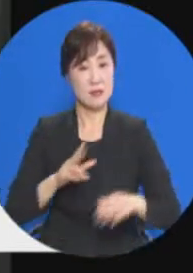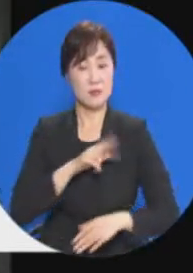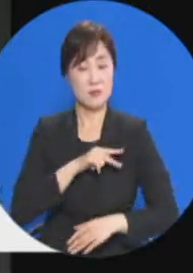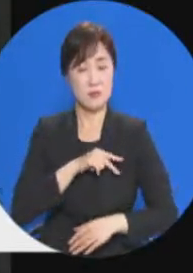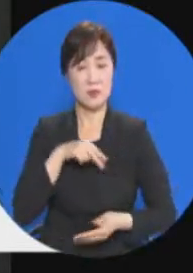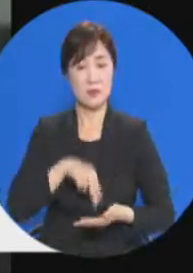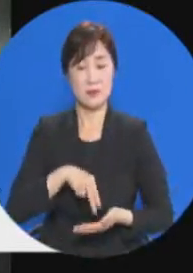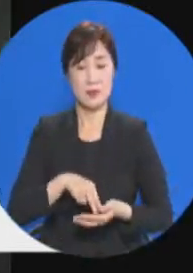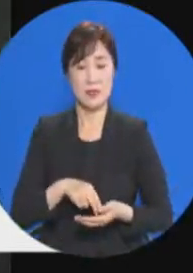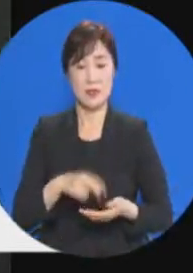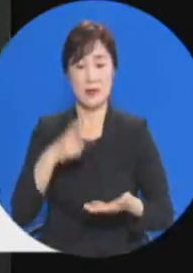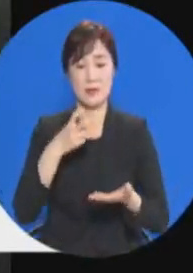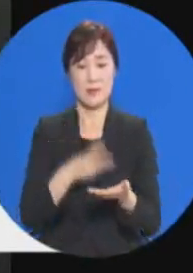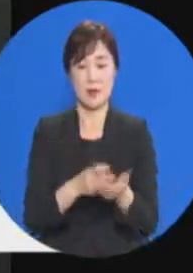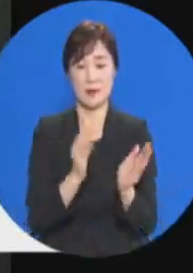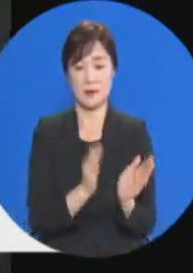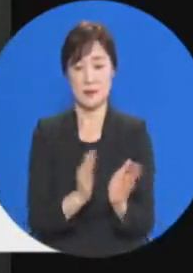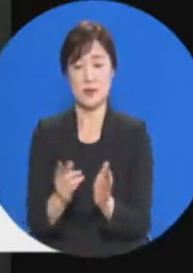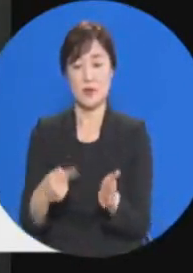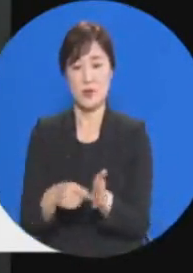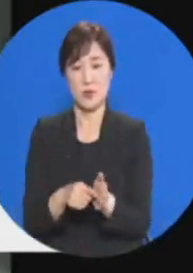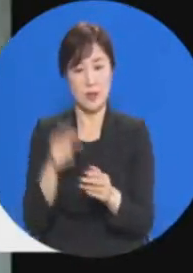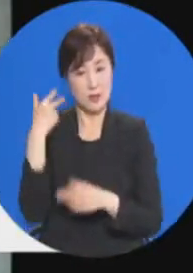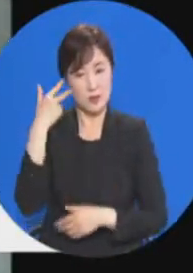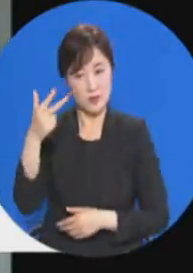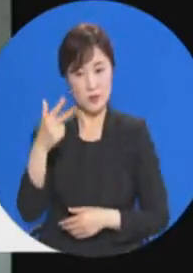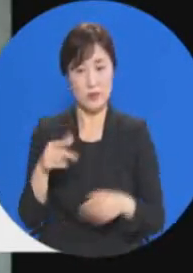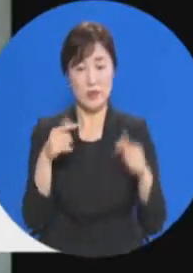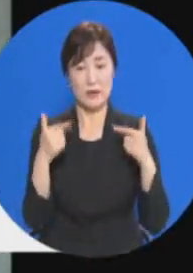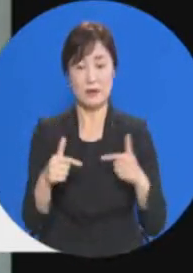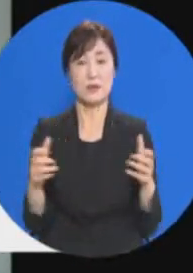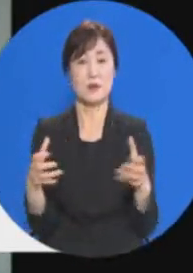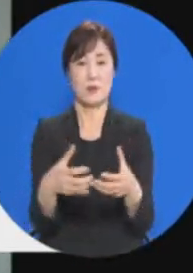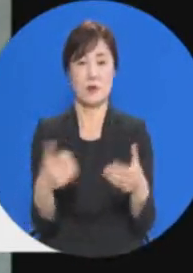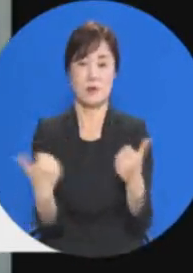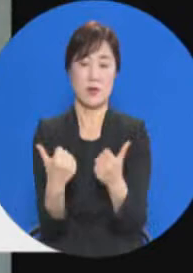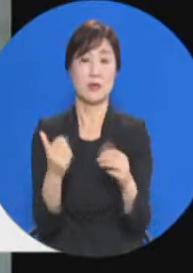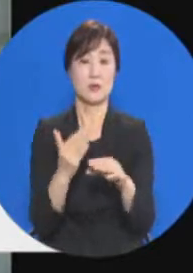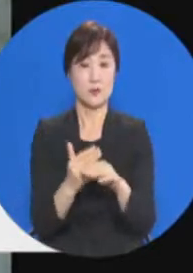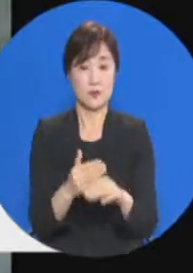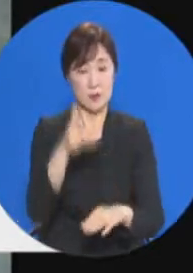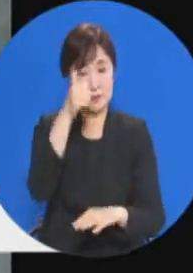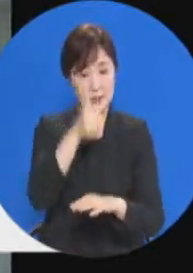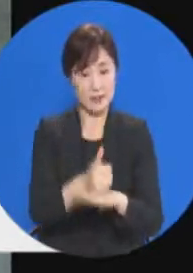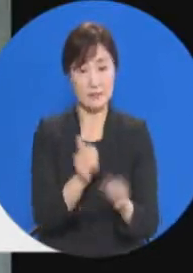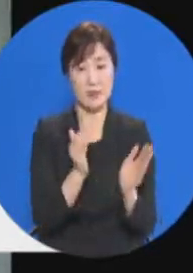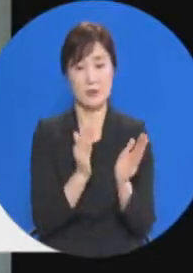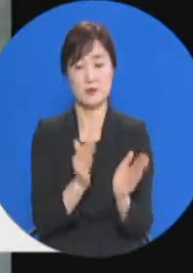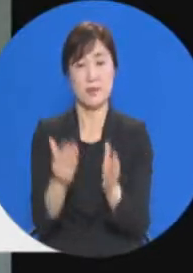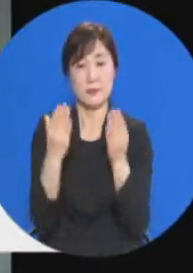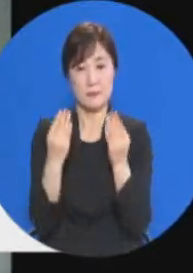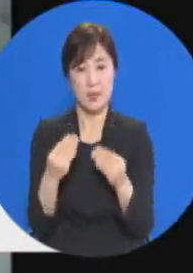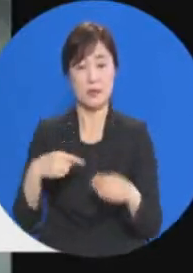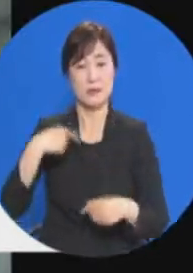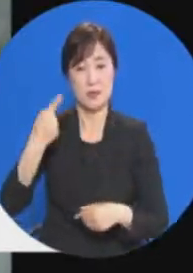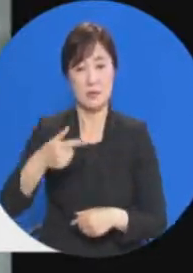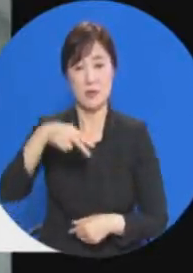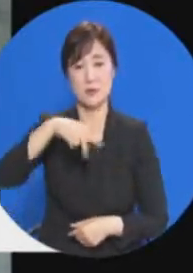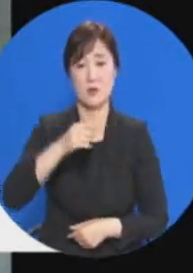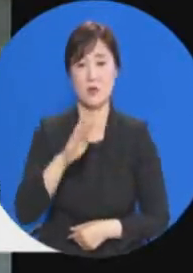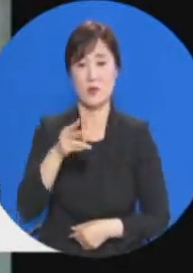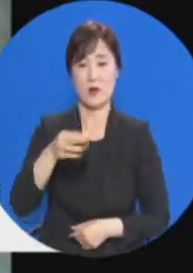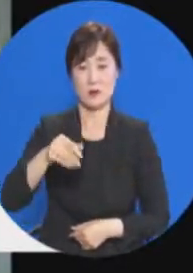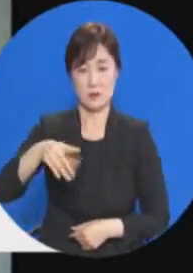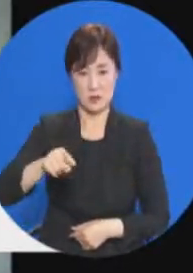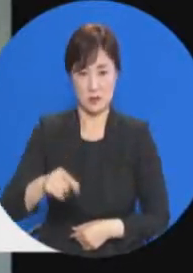의원들은 법안을 정리하기 위해 매주 정기적인 모임을 갖고 있으며 최종안이 마련되면 법사위 소속 소병철 의원의 대표